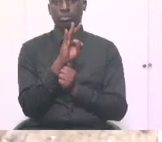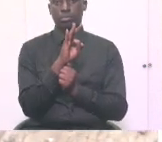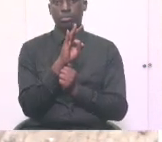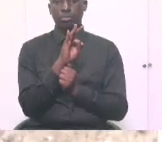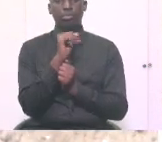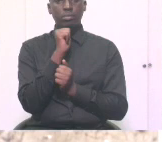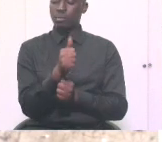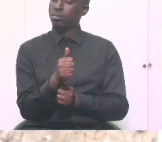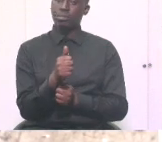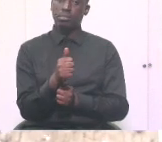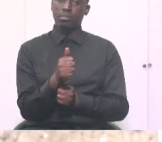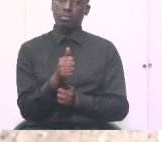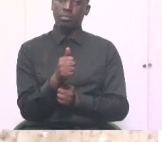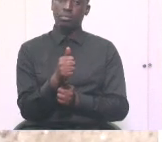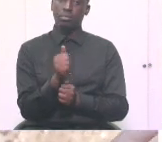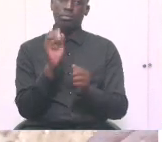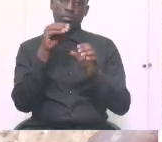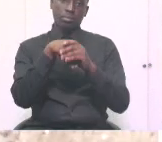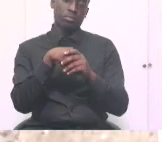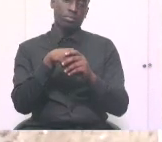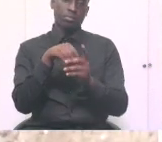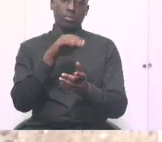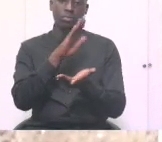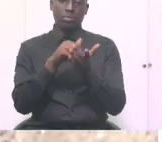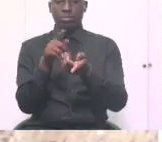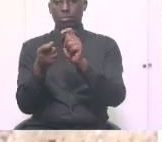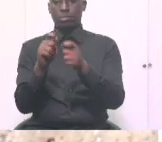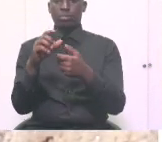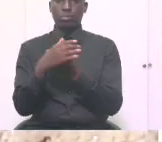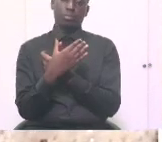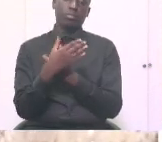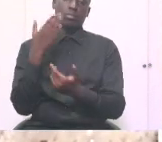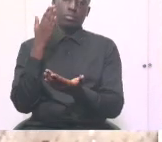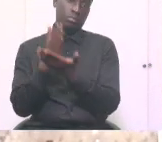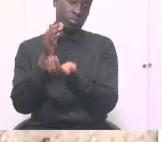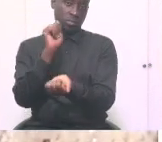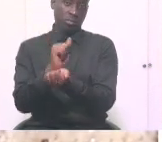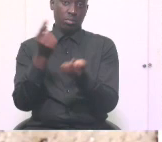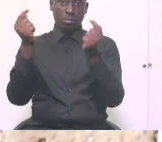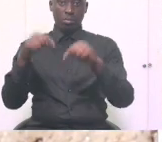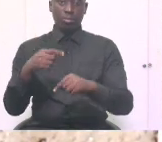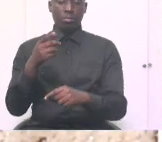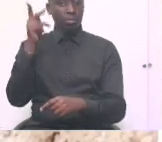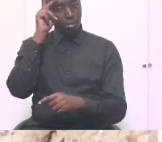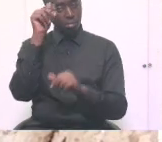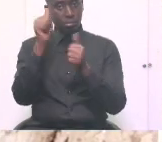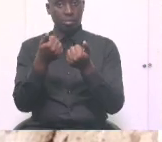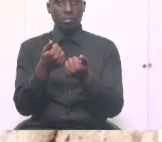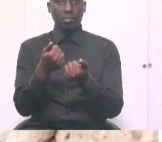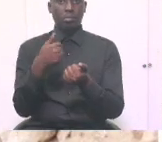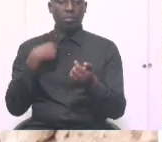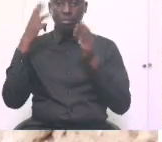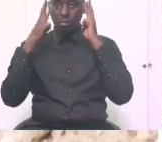bakaba bataragasize mu ngoro mu kigo cy'ingororamuco wenda ngo bagahane kazavemo gashize ubwenge kugihe nyine